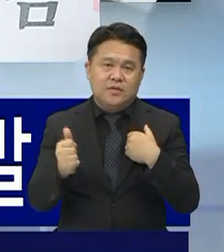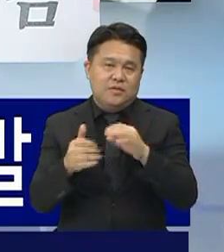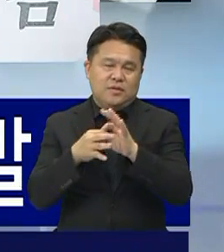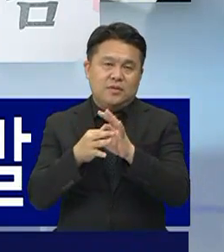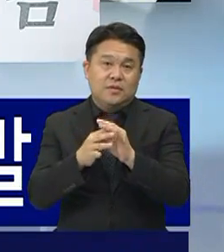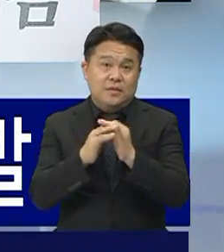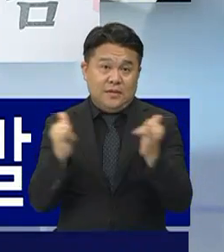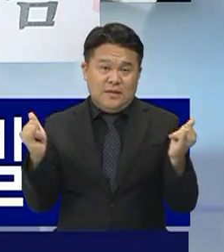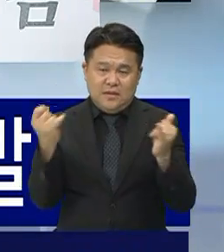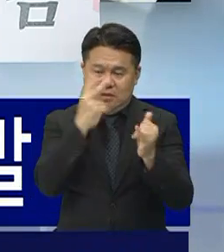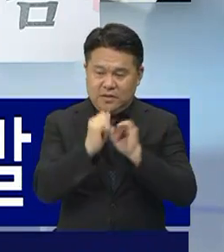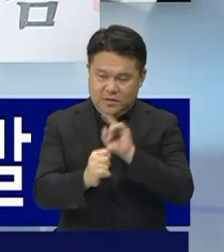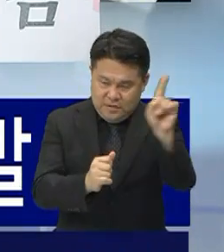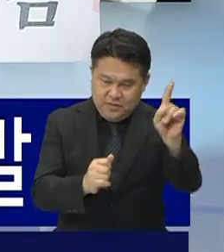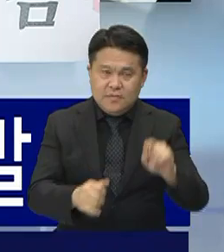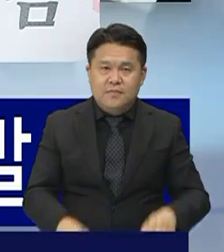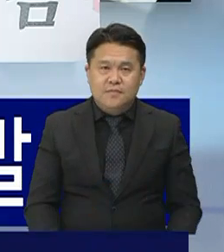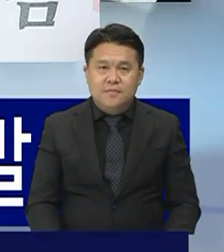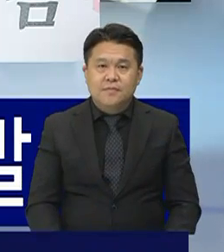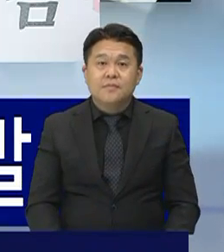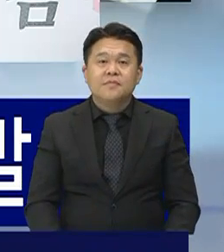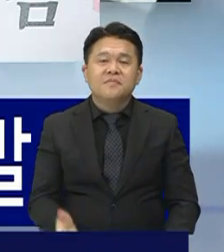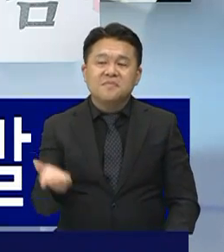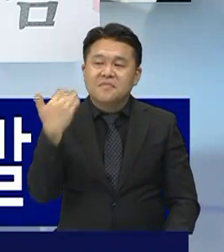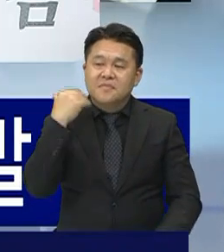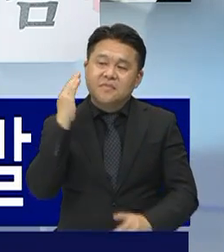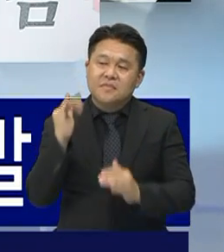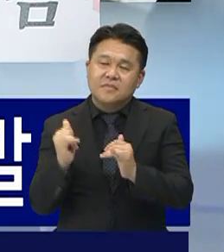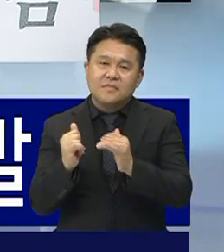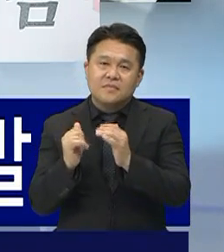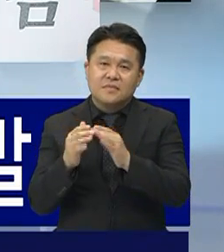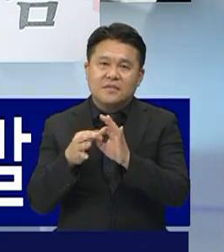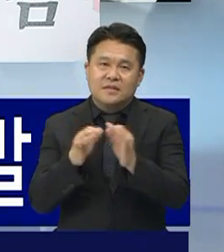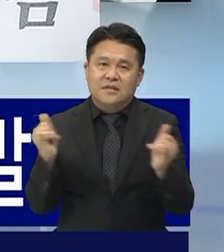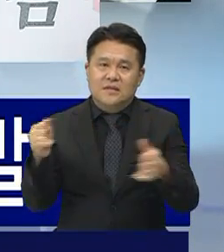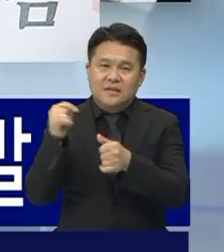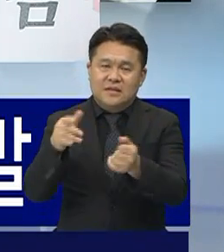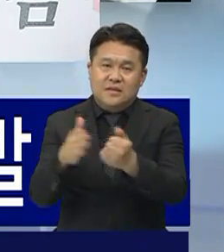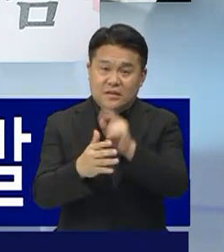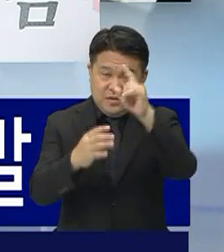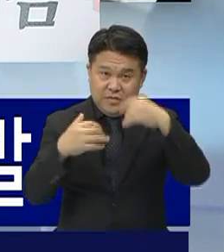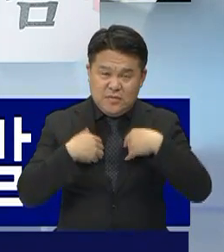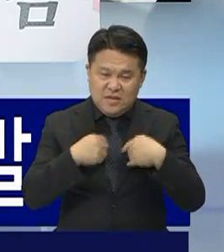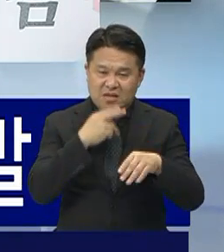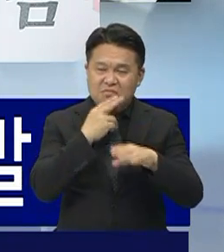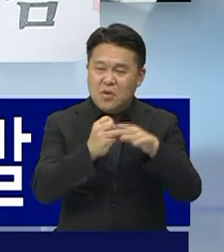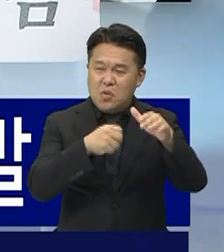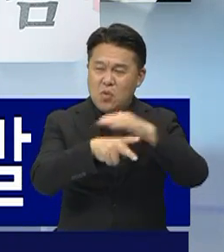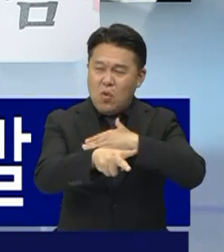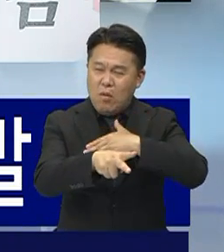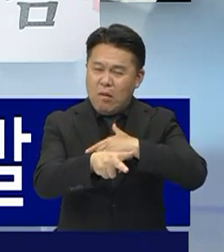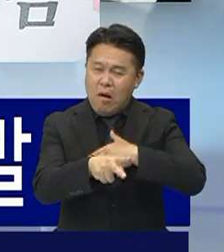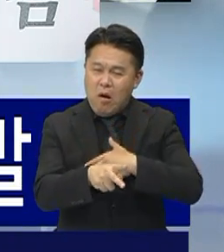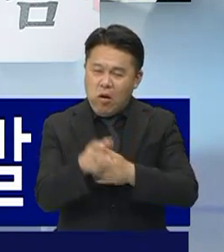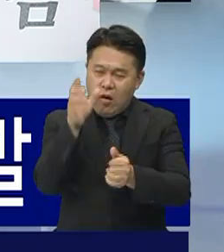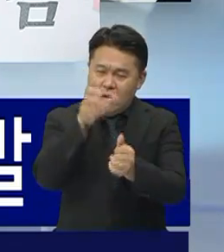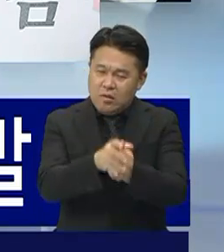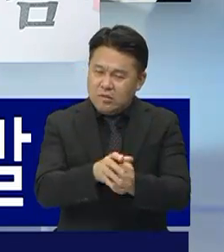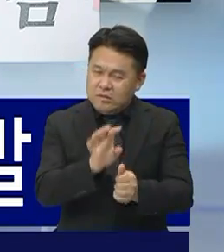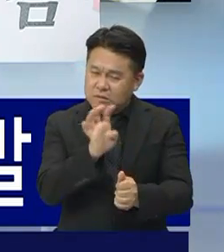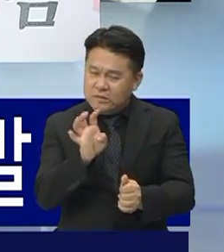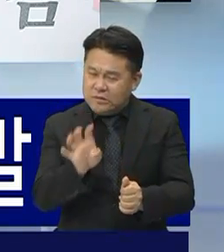인사들을 검찰에 고발했습니다. 유족 측은 당시 청와대 관계자들 지시로 정부가 월북 프레임을 더 씌운 걸로